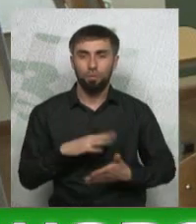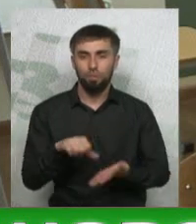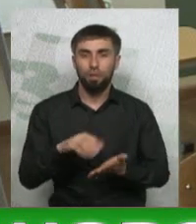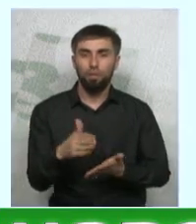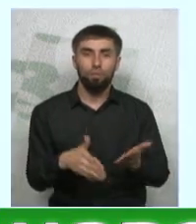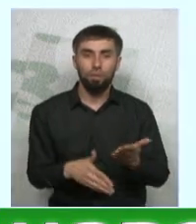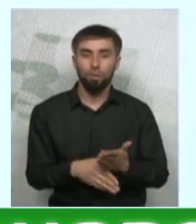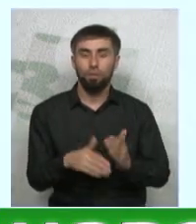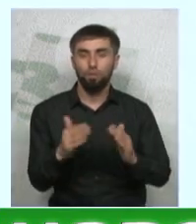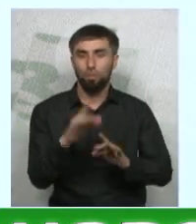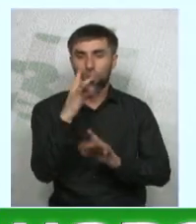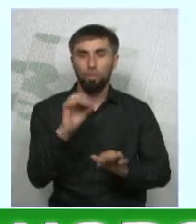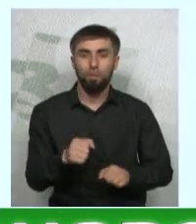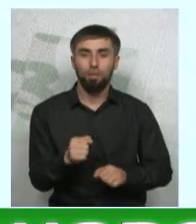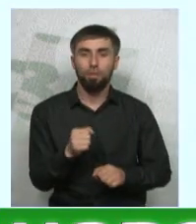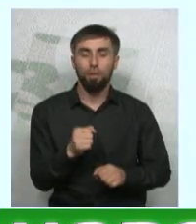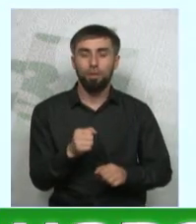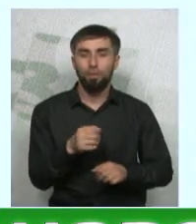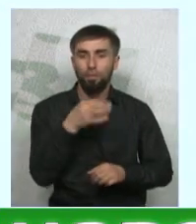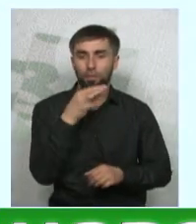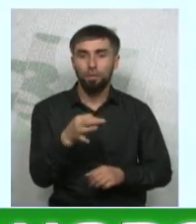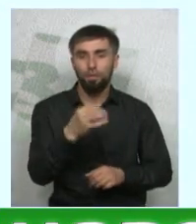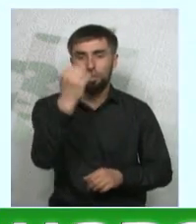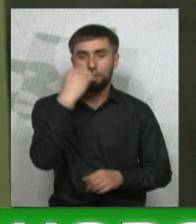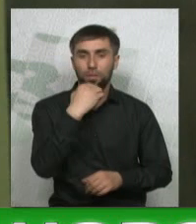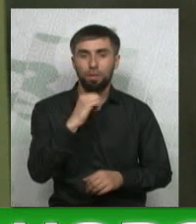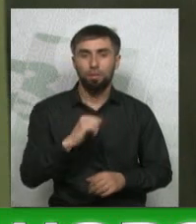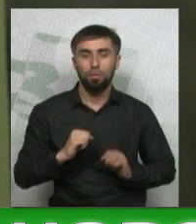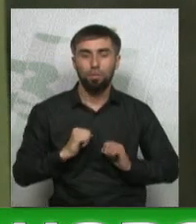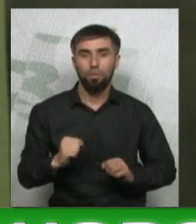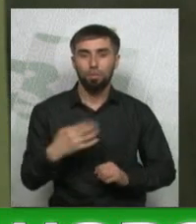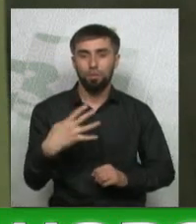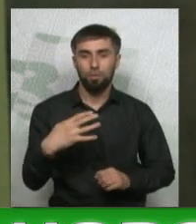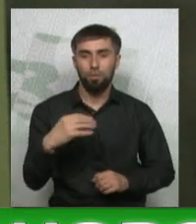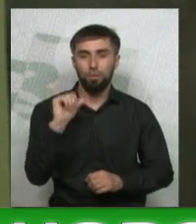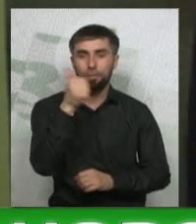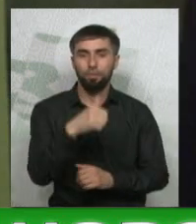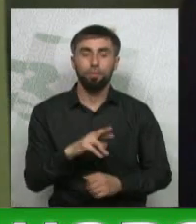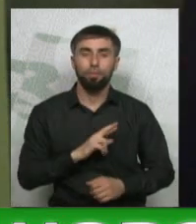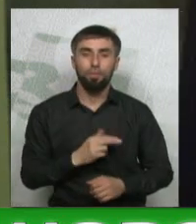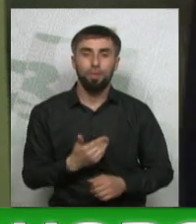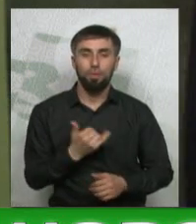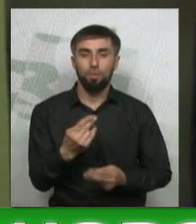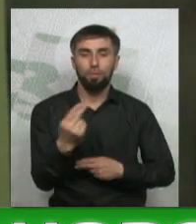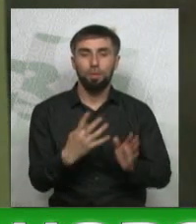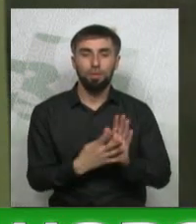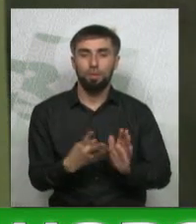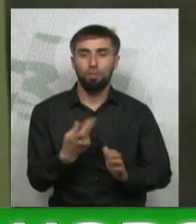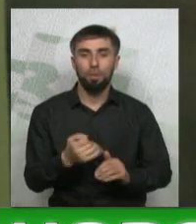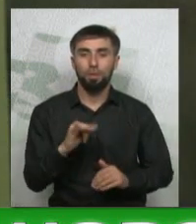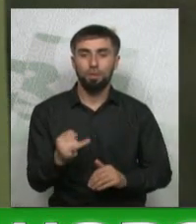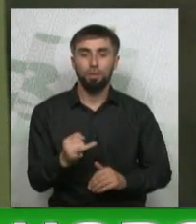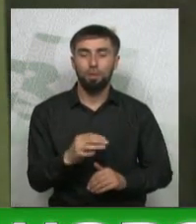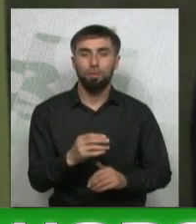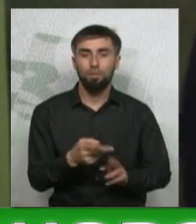помощью воспитанники дома могут выразить свою благодарность героям сороковых. Сейчас я хочу нарисовать 9 мая и